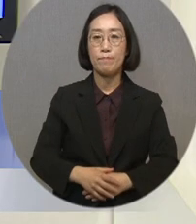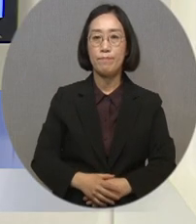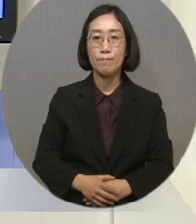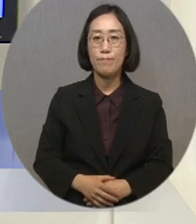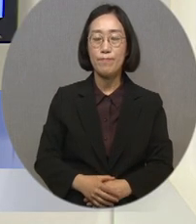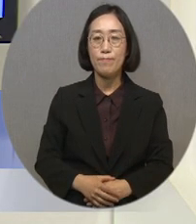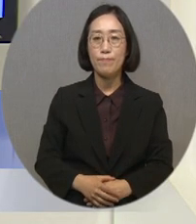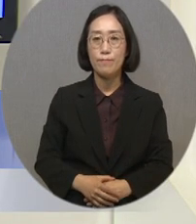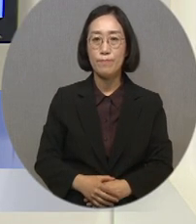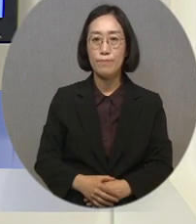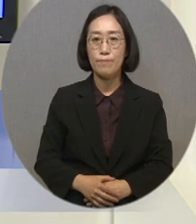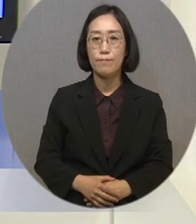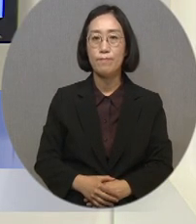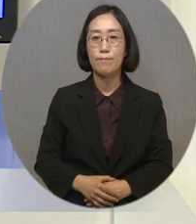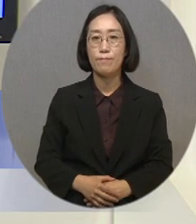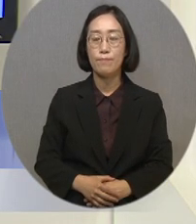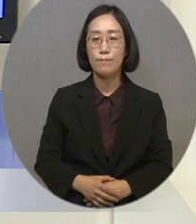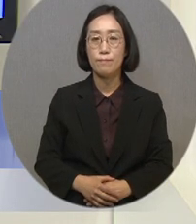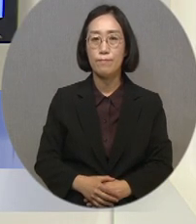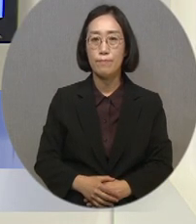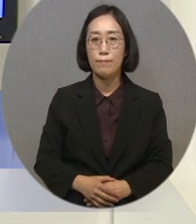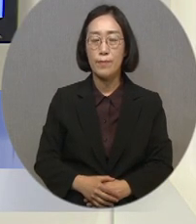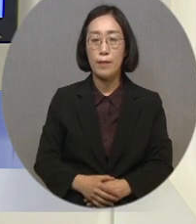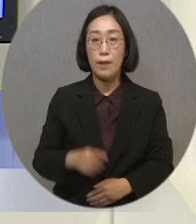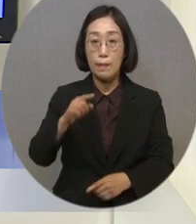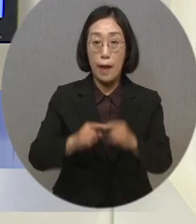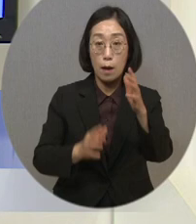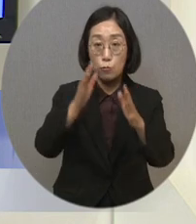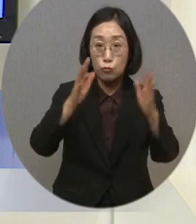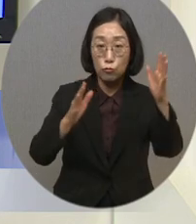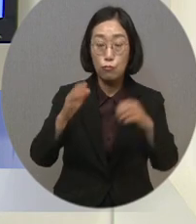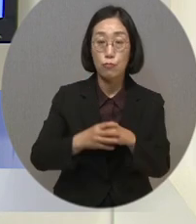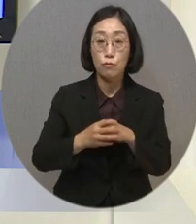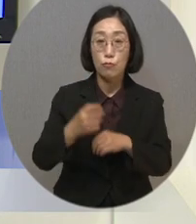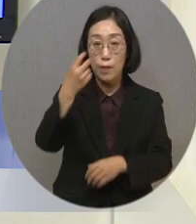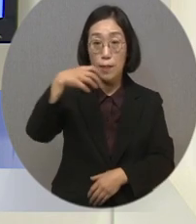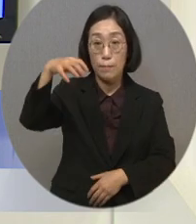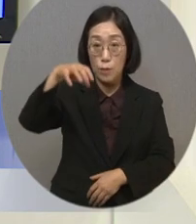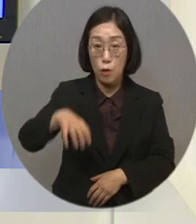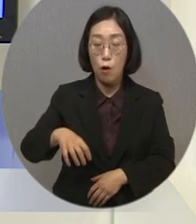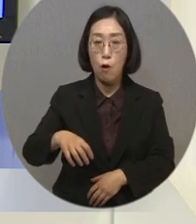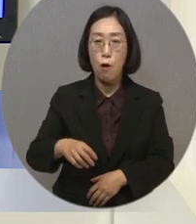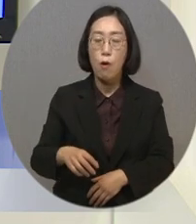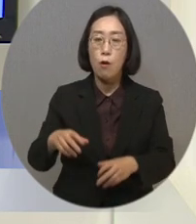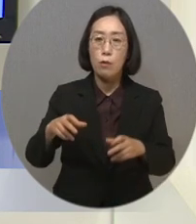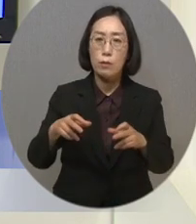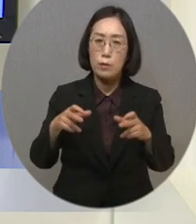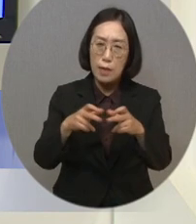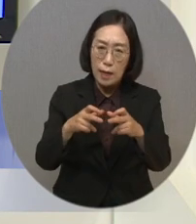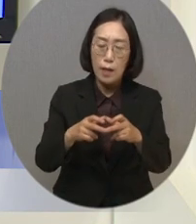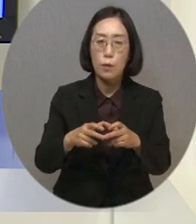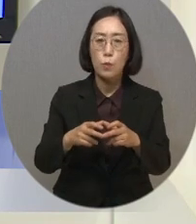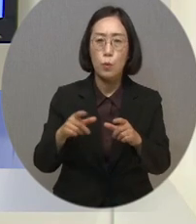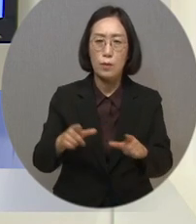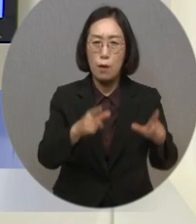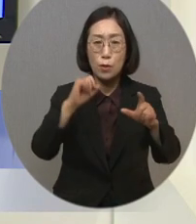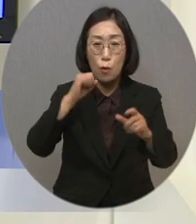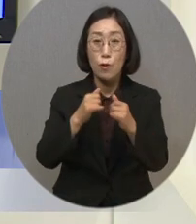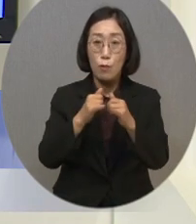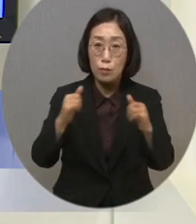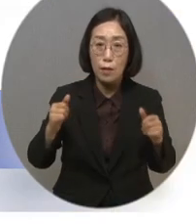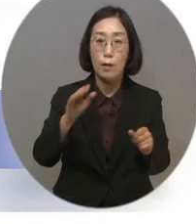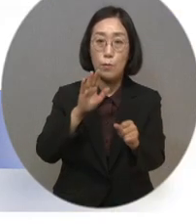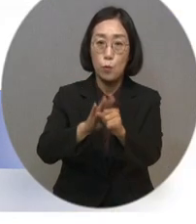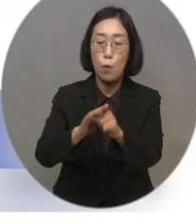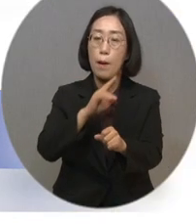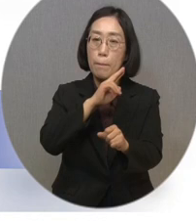밝혔습니다 다음 뉴스입니다 산림청이 장애인 등 사회적 약자의 국립 자연 휴양림 이용 편의성 확대에